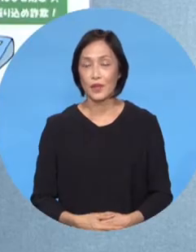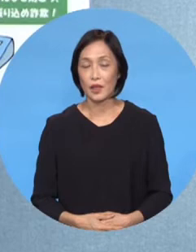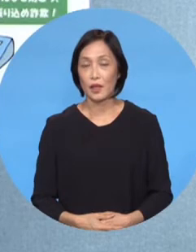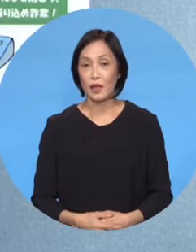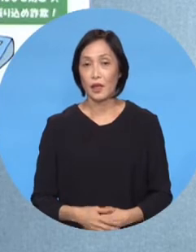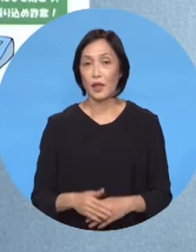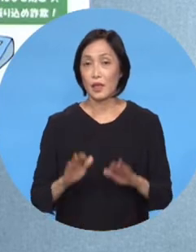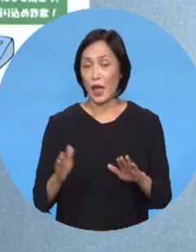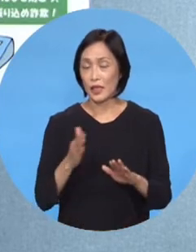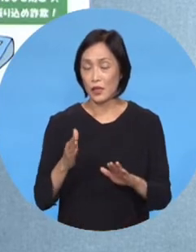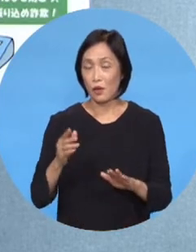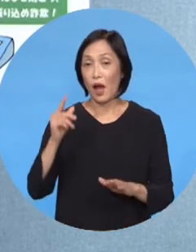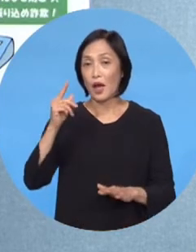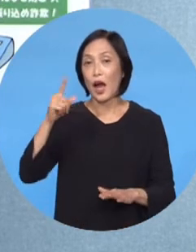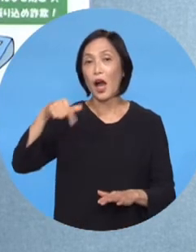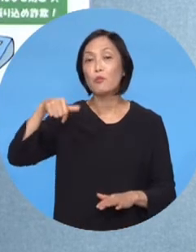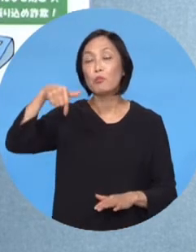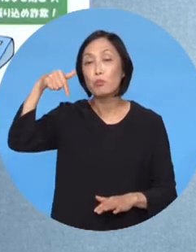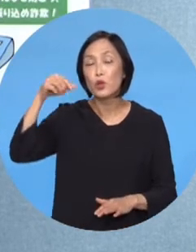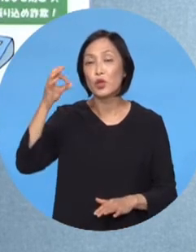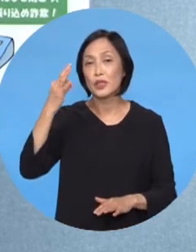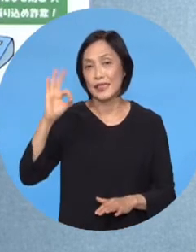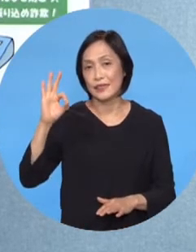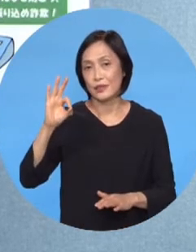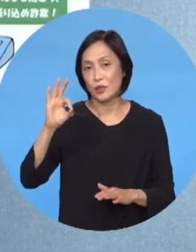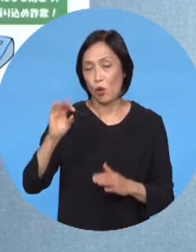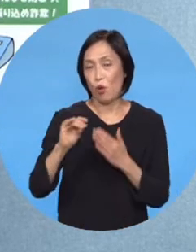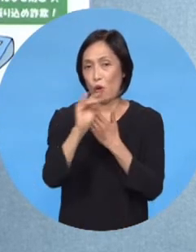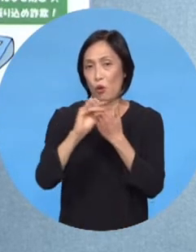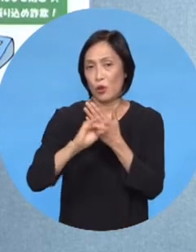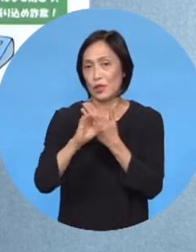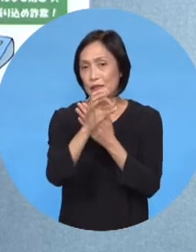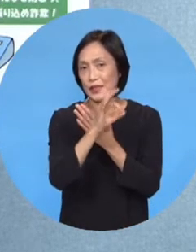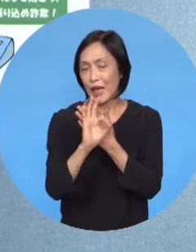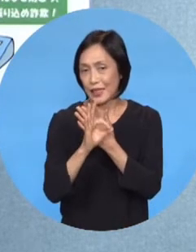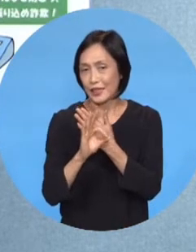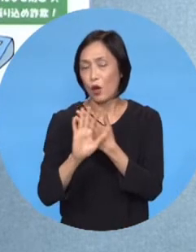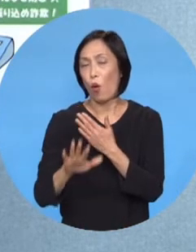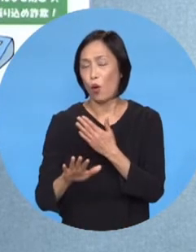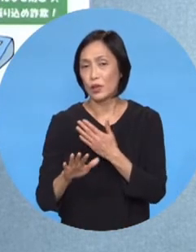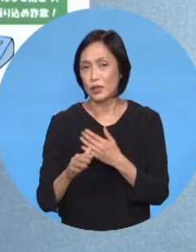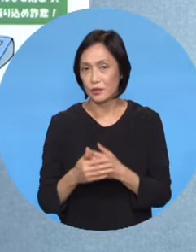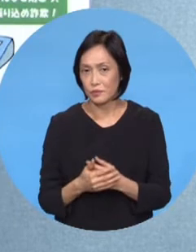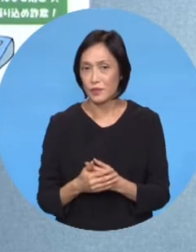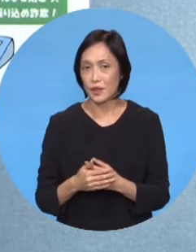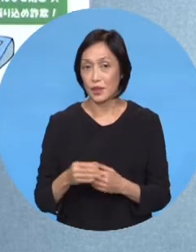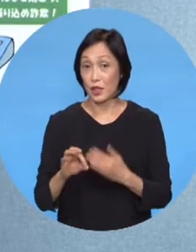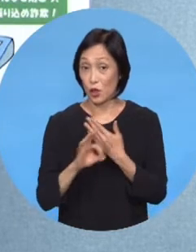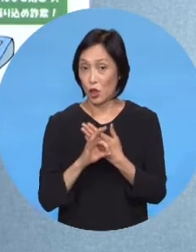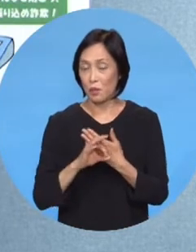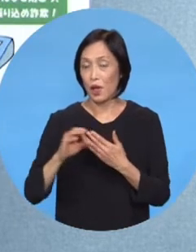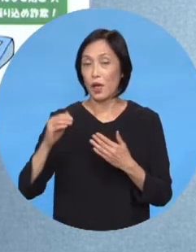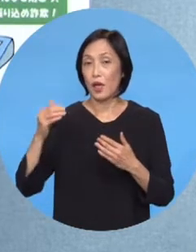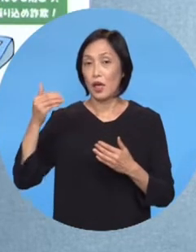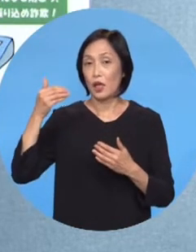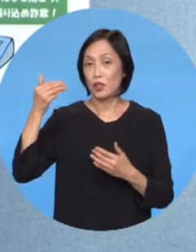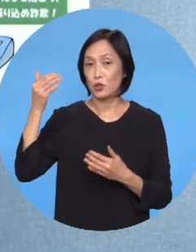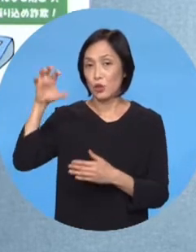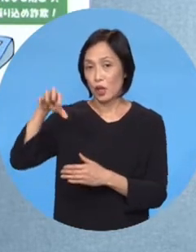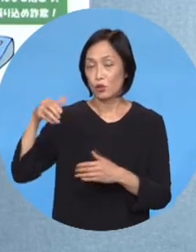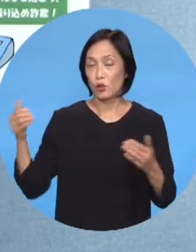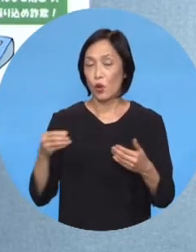傾向としましては、最近は区役所の職員になりすまして、還付金がありますよということ